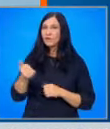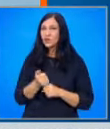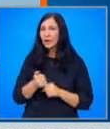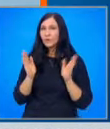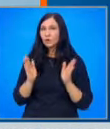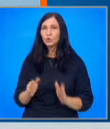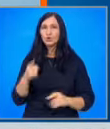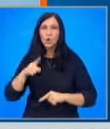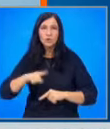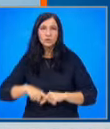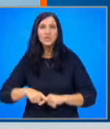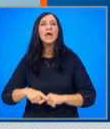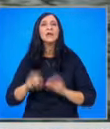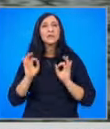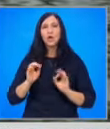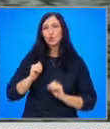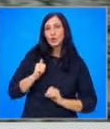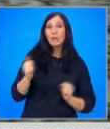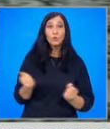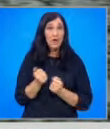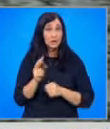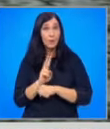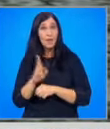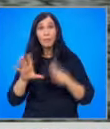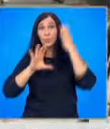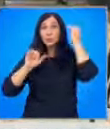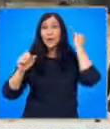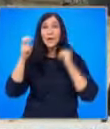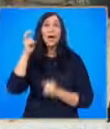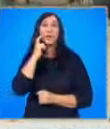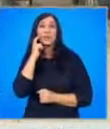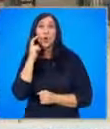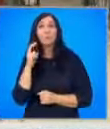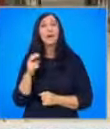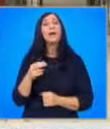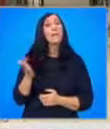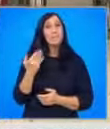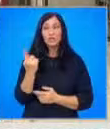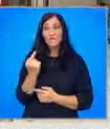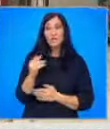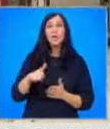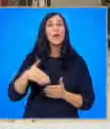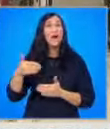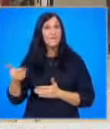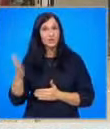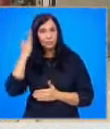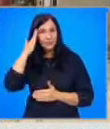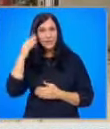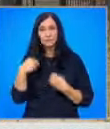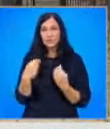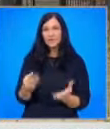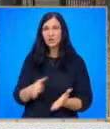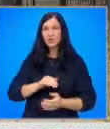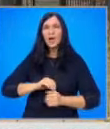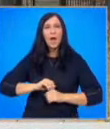работи категорично осъди сериозното криминално деяние, а по обяд посланника на Скопие у нас Агнеза Рузи Поповска беше извикана във външно, за да й бъде връчена протестна